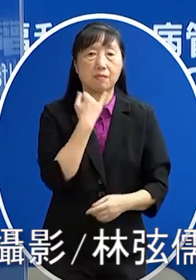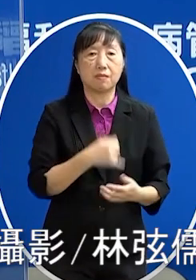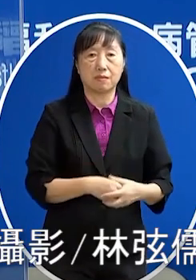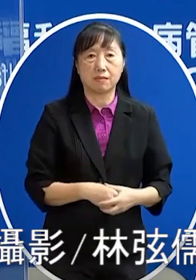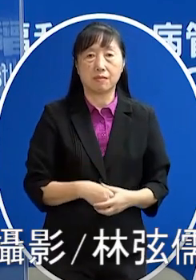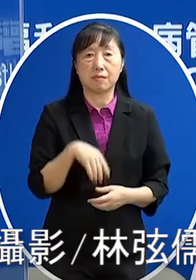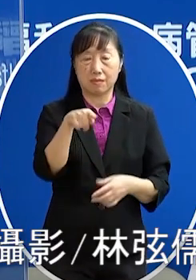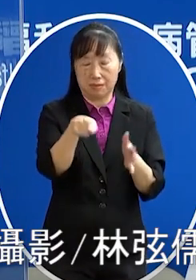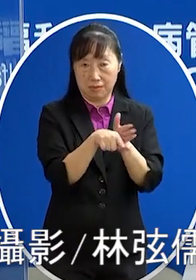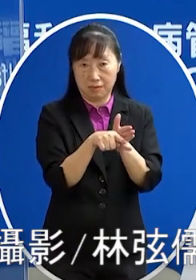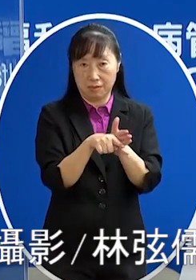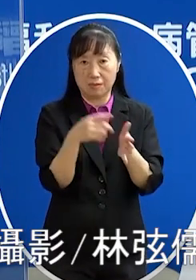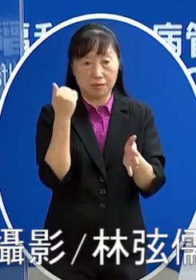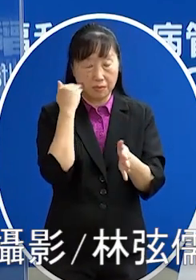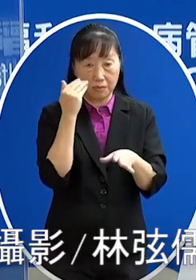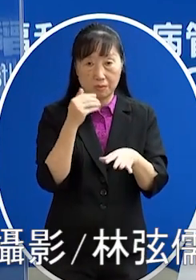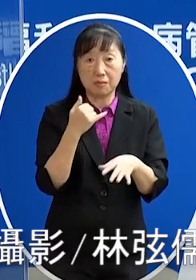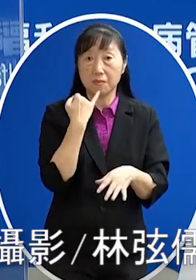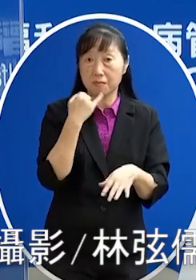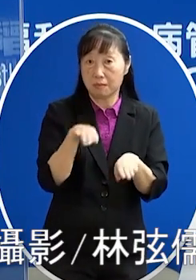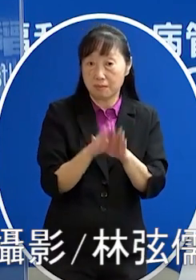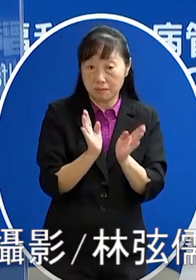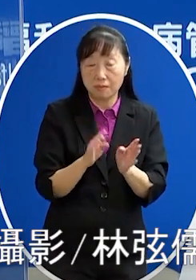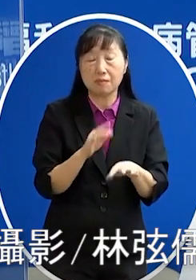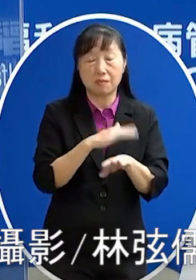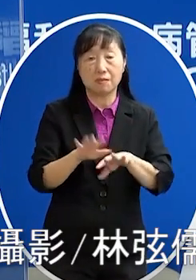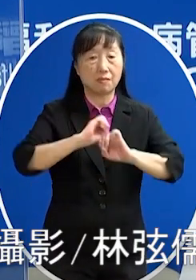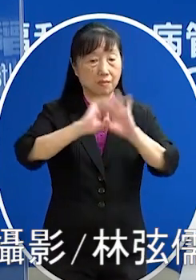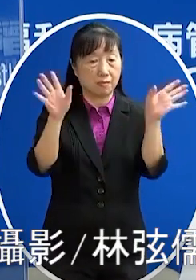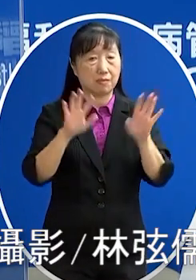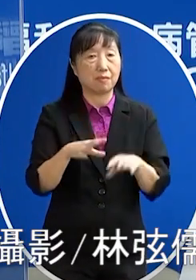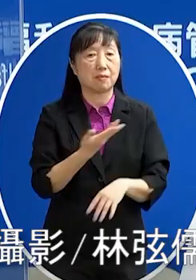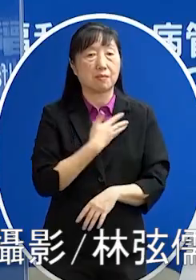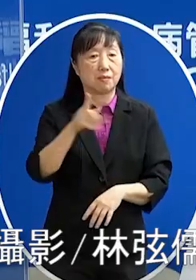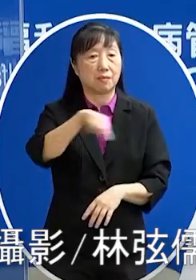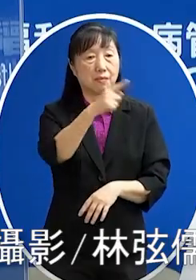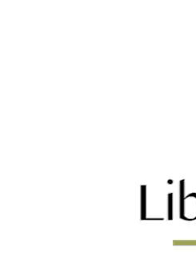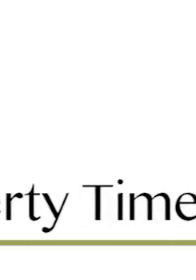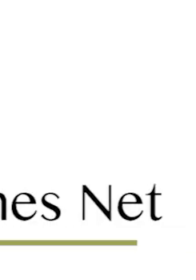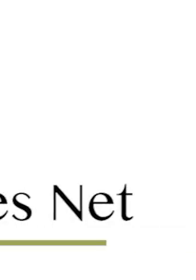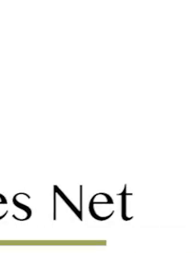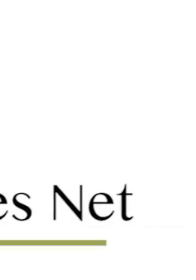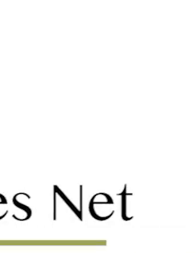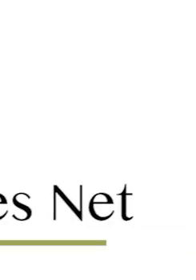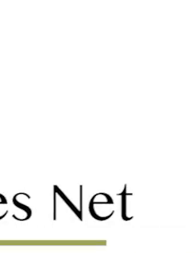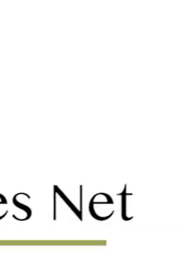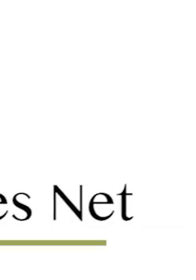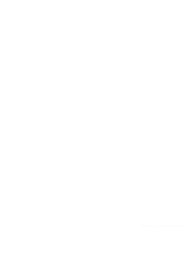大家来通知，那什么时候可以来做预约登记，那方向是这样子的。